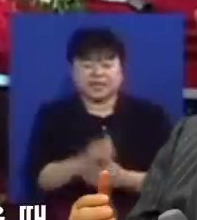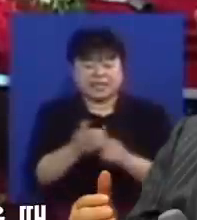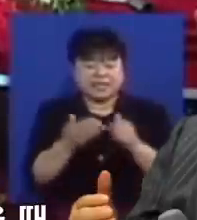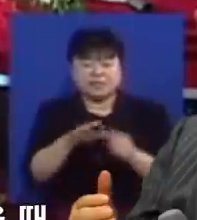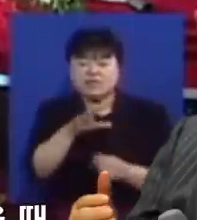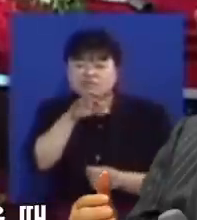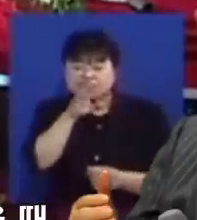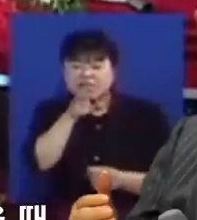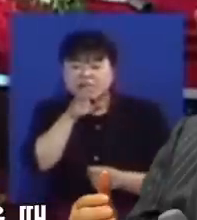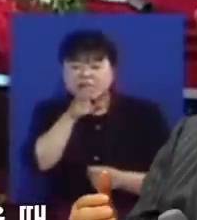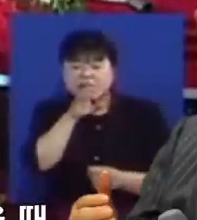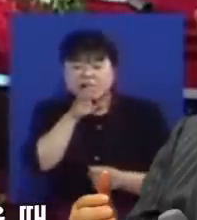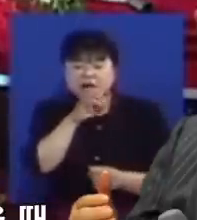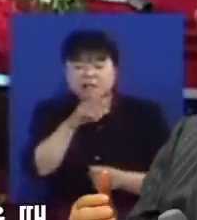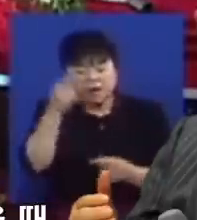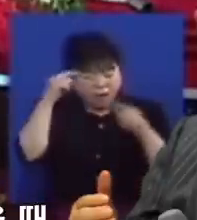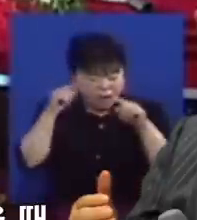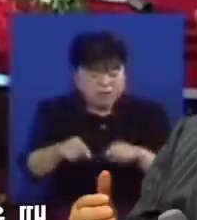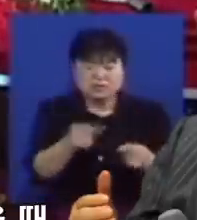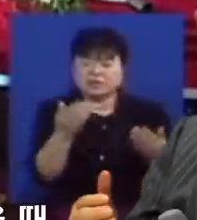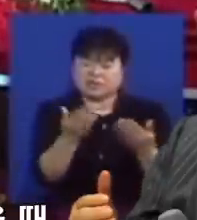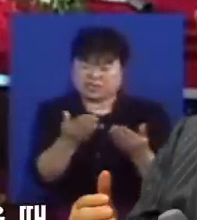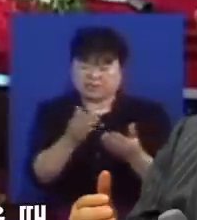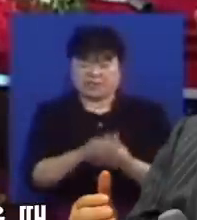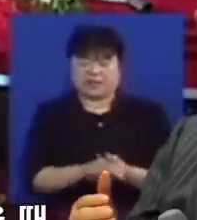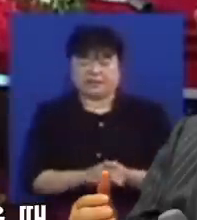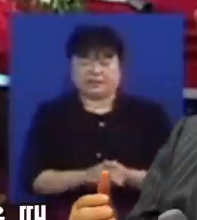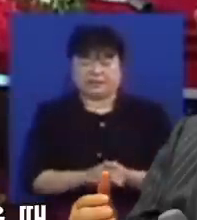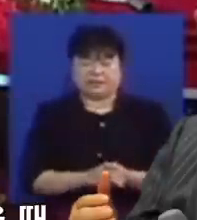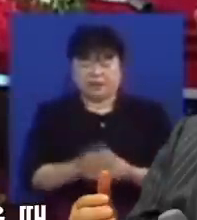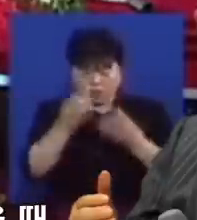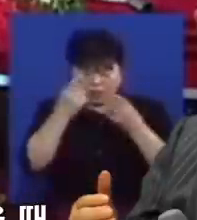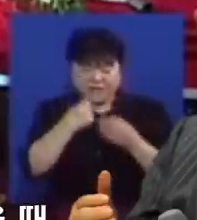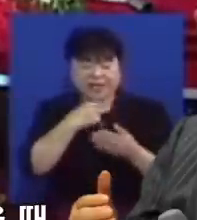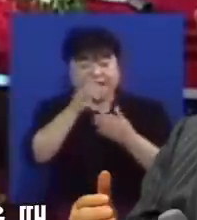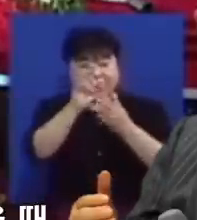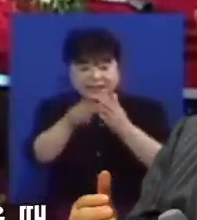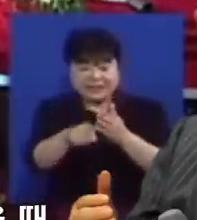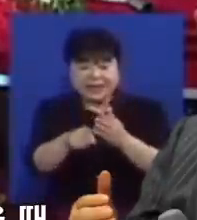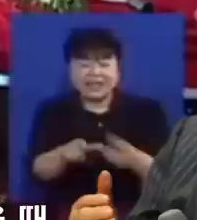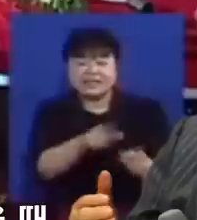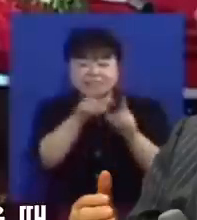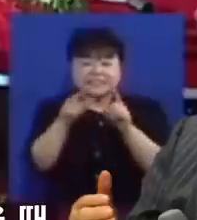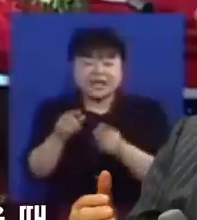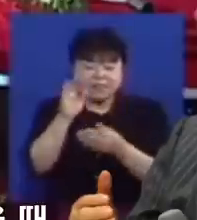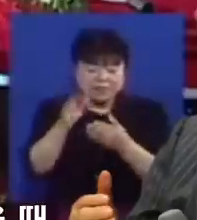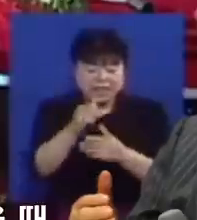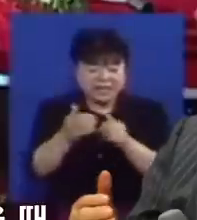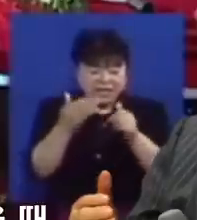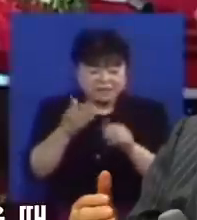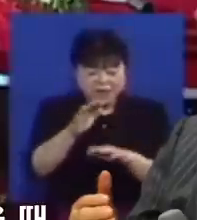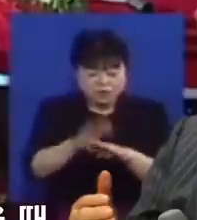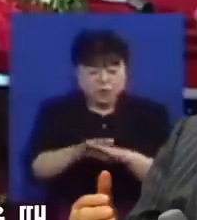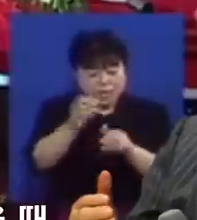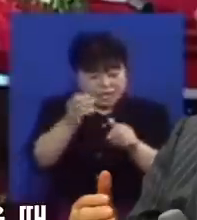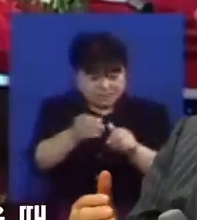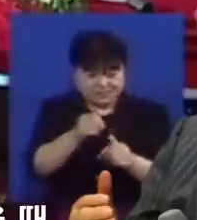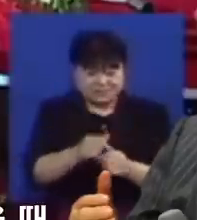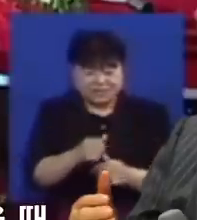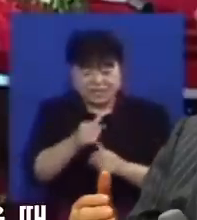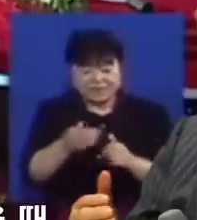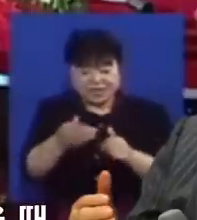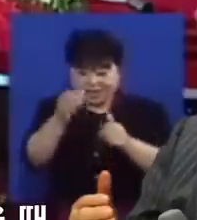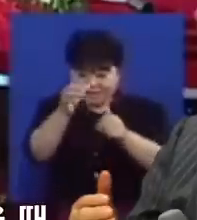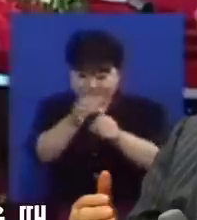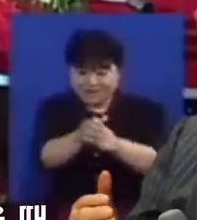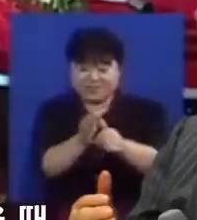하나님을 원망하는 것은 가장 어리석은 일입니다. 그리고 우리가 고난당할 때 삶의 미래는 하나님의 손에 있으므로 하나님께